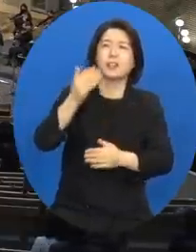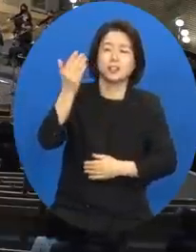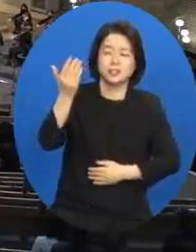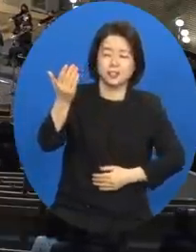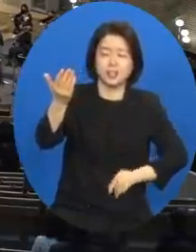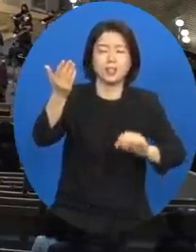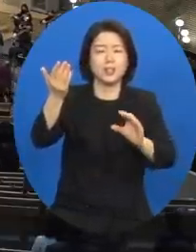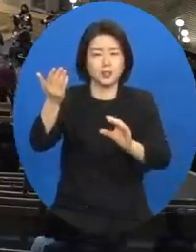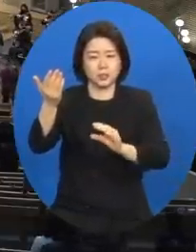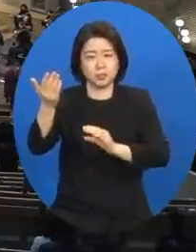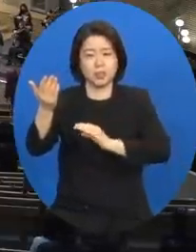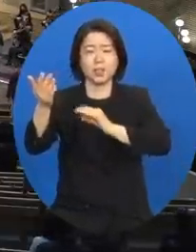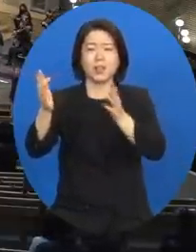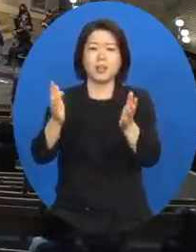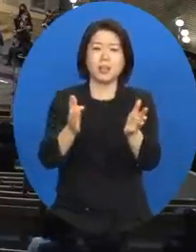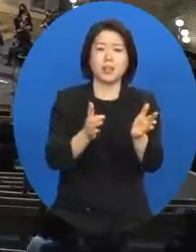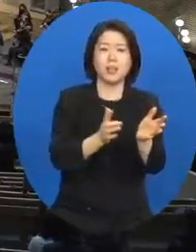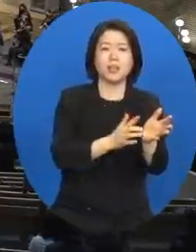그 이름